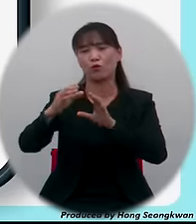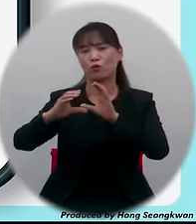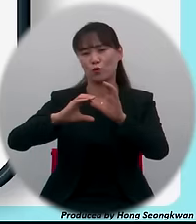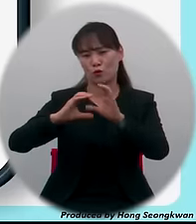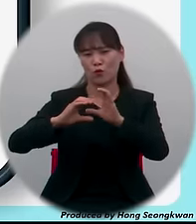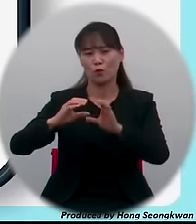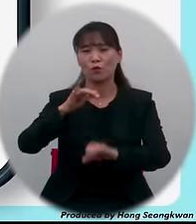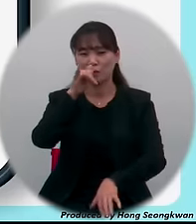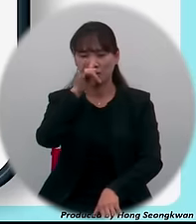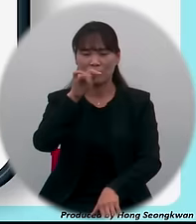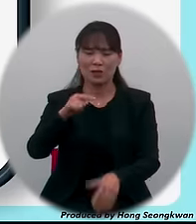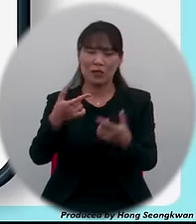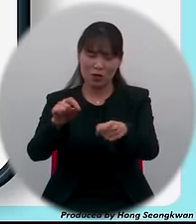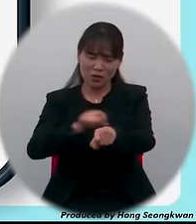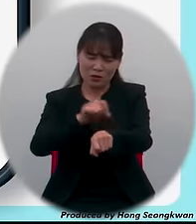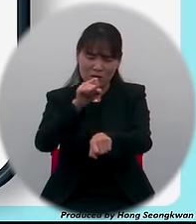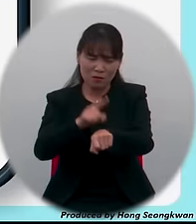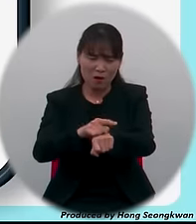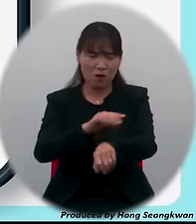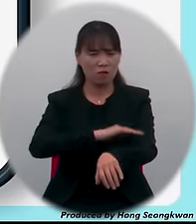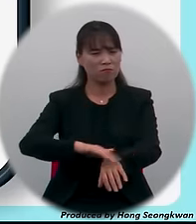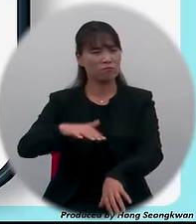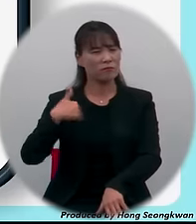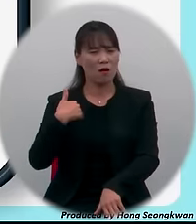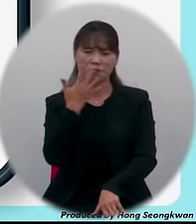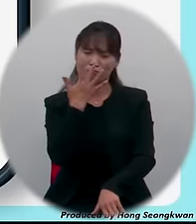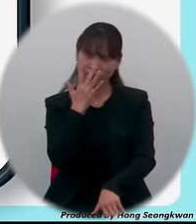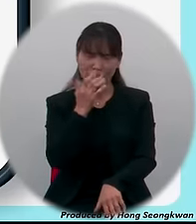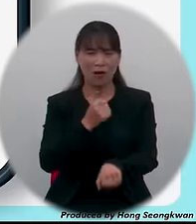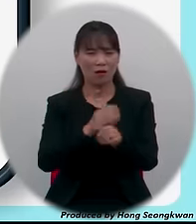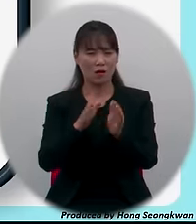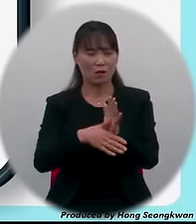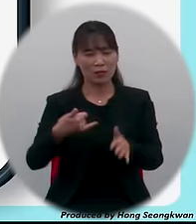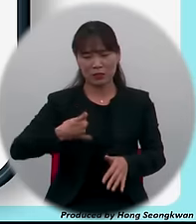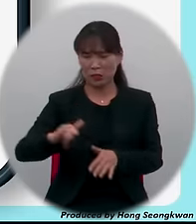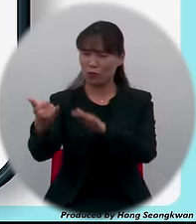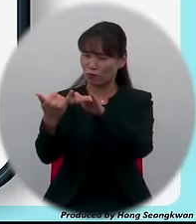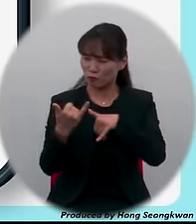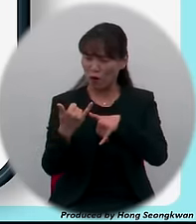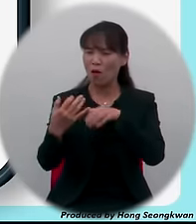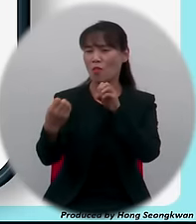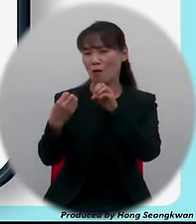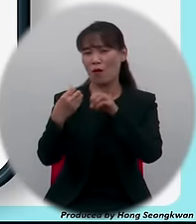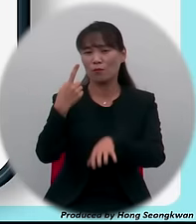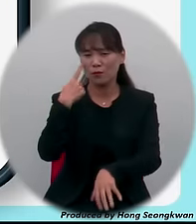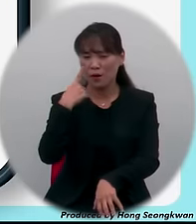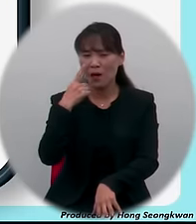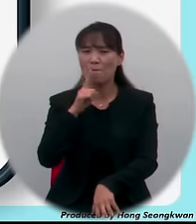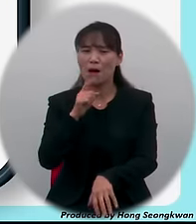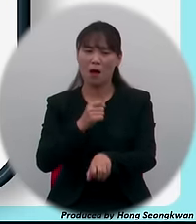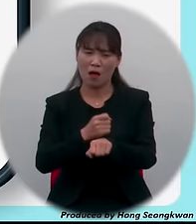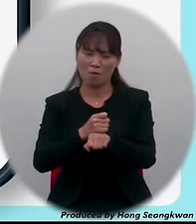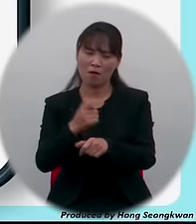언어로 친구들과 소통을 하지요 그런데 이러한 세대의 특징을 잘 알지 못하는 상태에서 이리오너라 엄마하고 대화